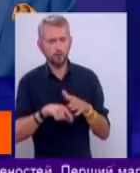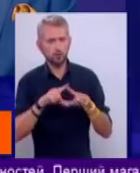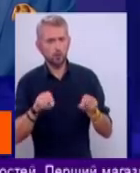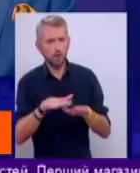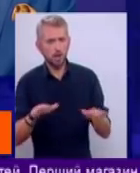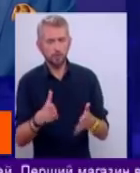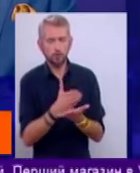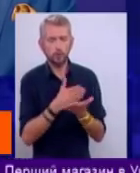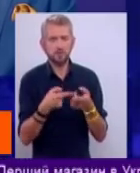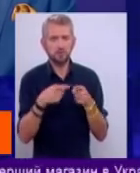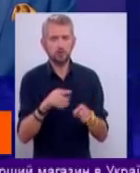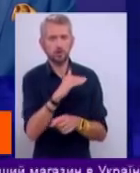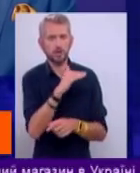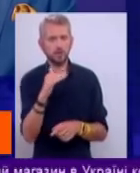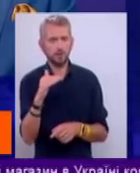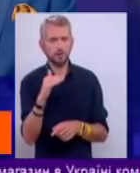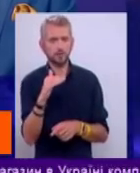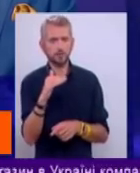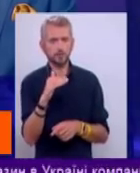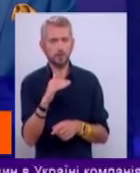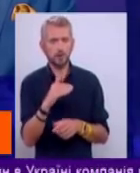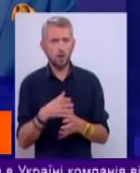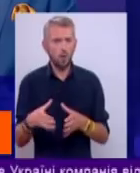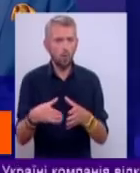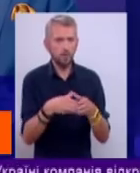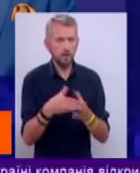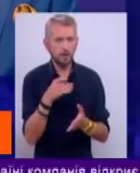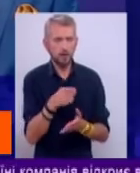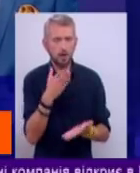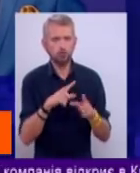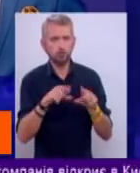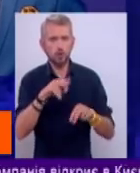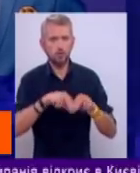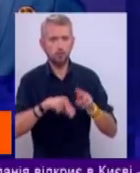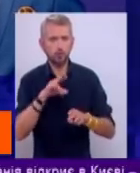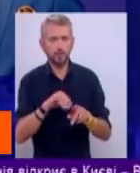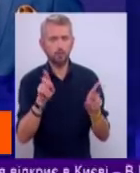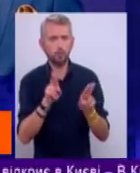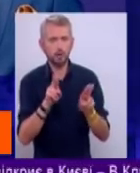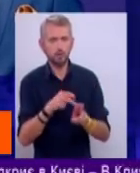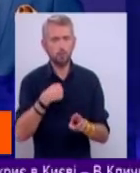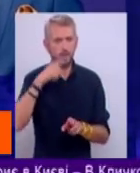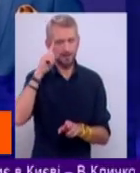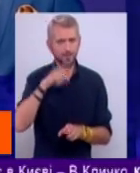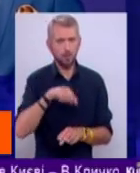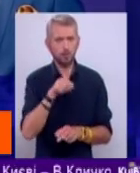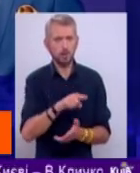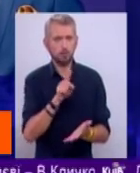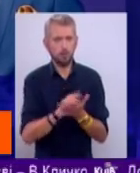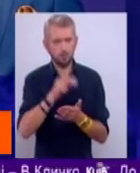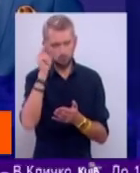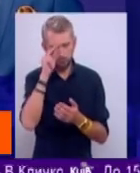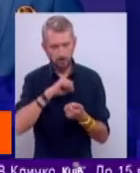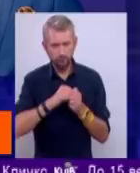зовсім рівні, інший рівень об'єднання їх. Якщо школа в нас побудована по принципу «я знаю, ти повинен завчити